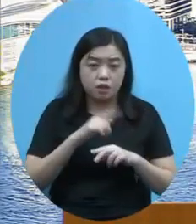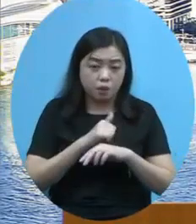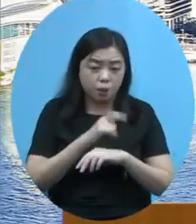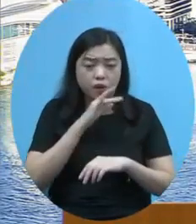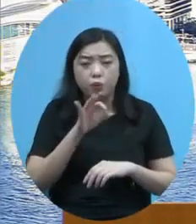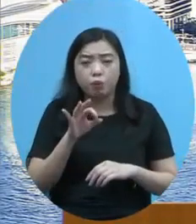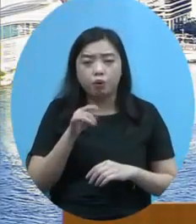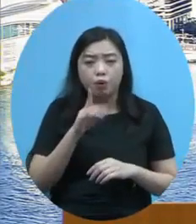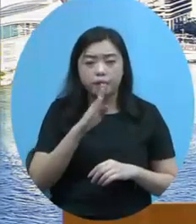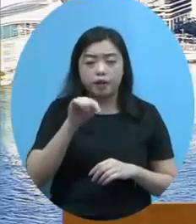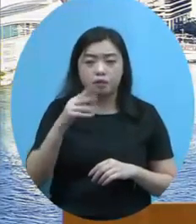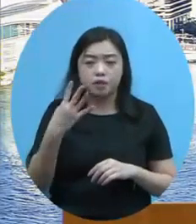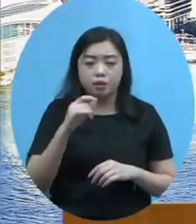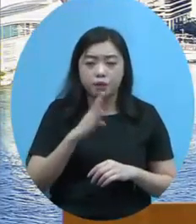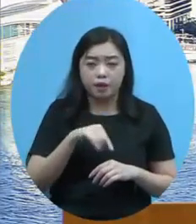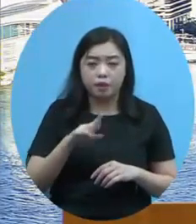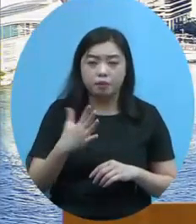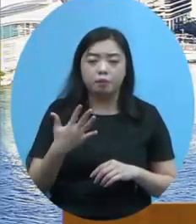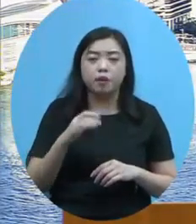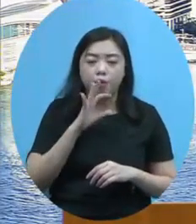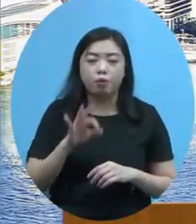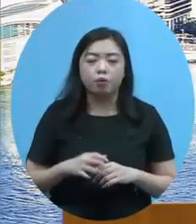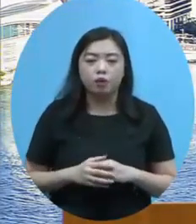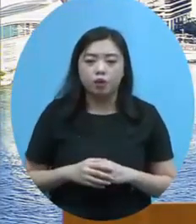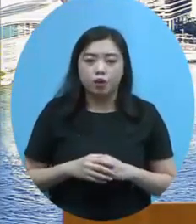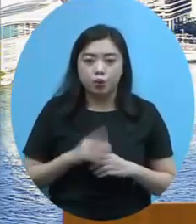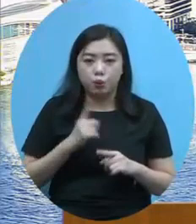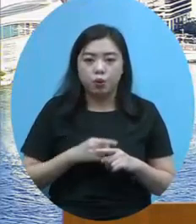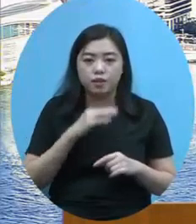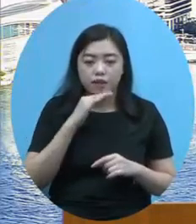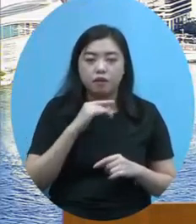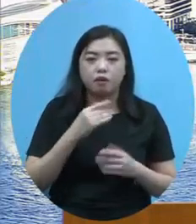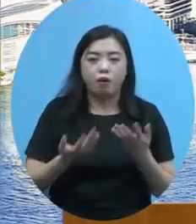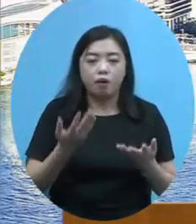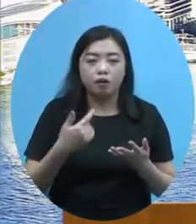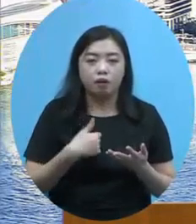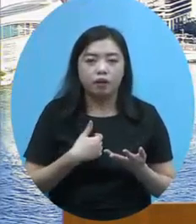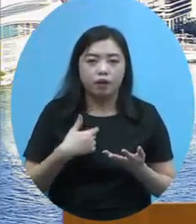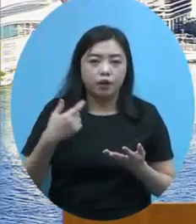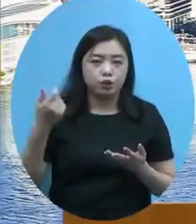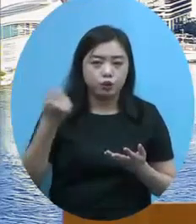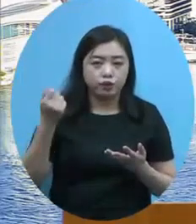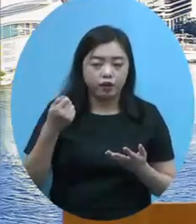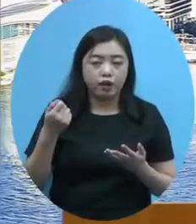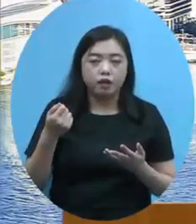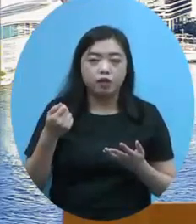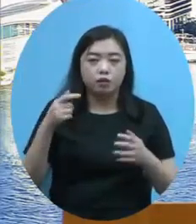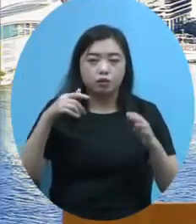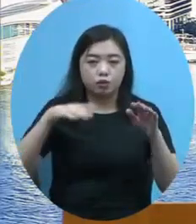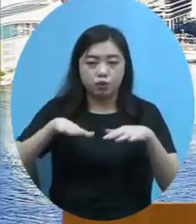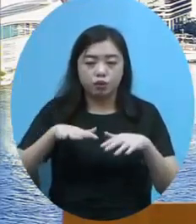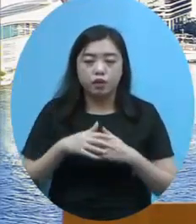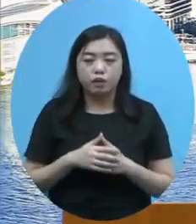是 BA.4 或者 BA.5。咁如果有嘅係嘅時候，我哋會可以盡快做一啲嘅防控措施